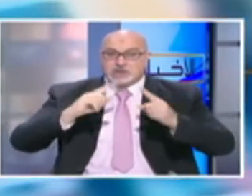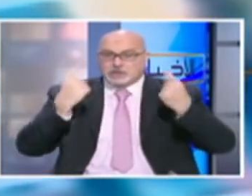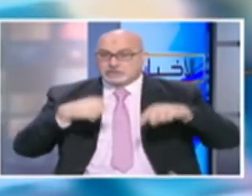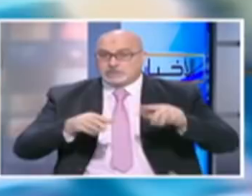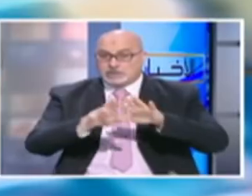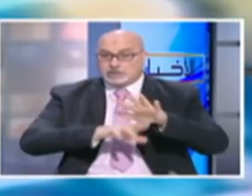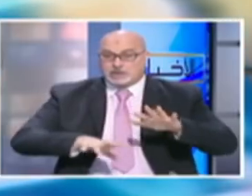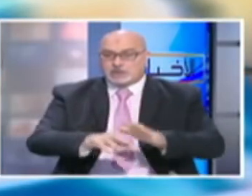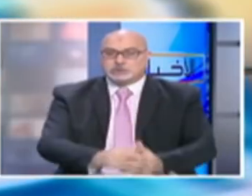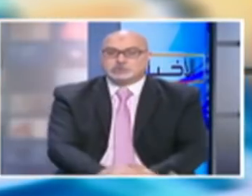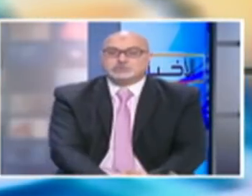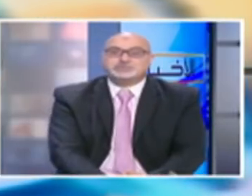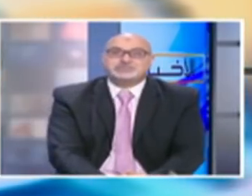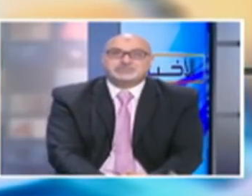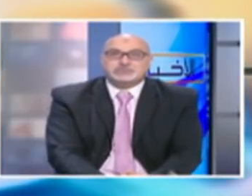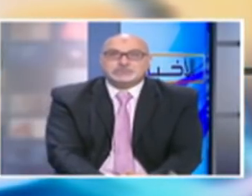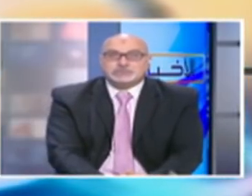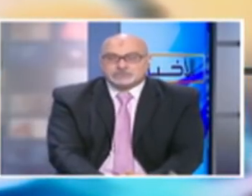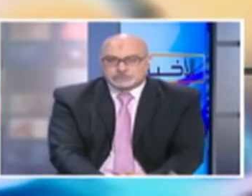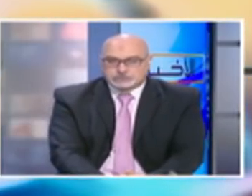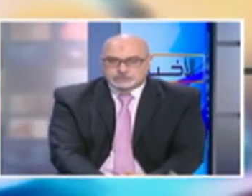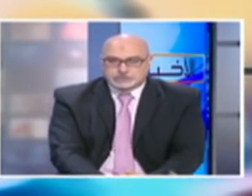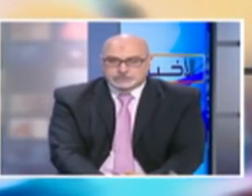القتال بالمحافظة.